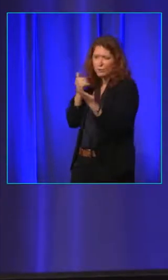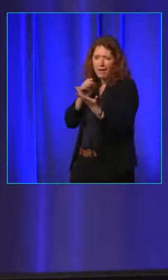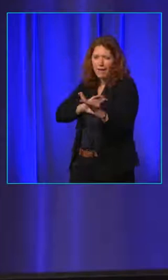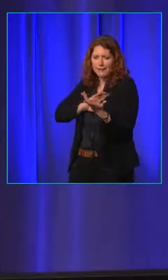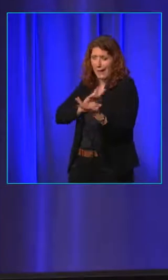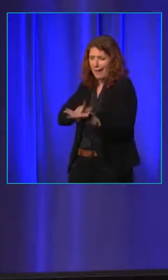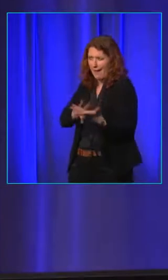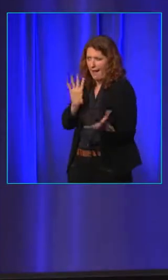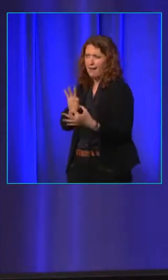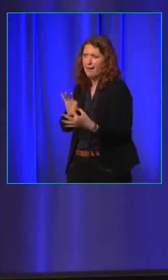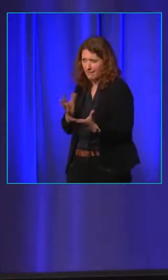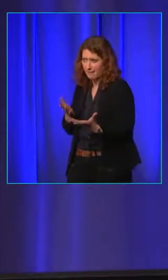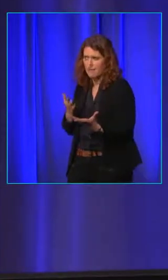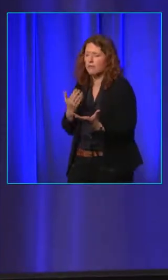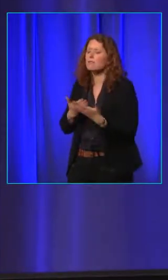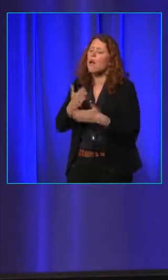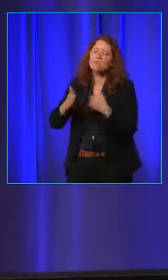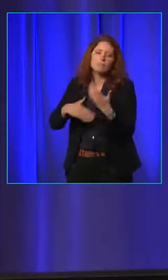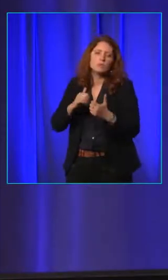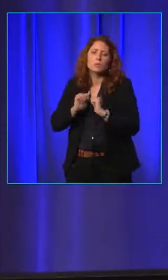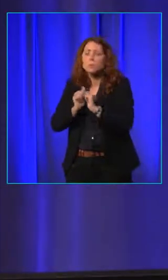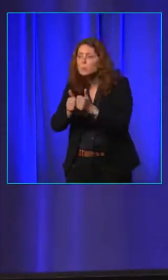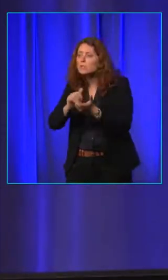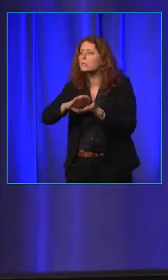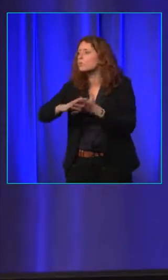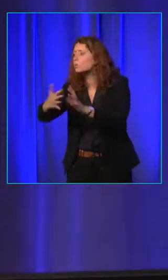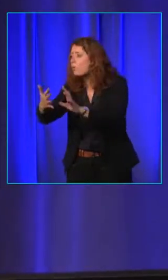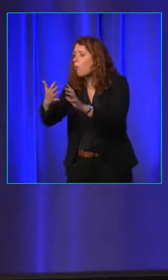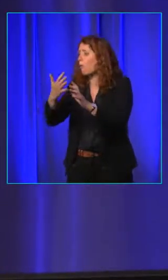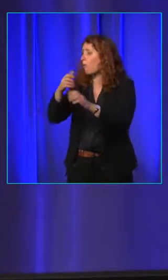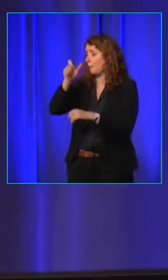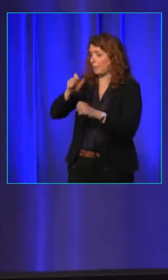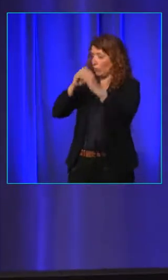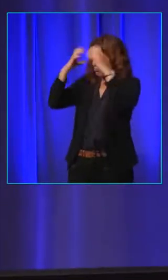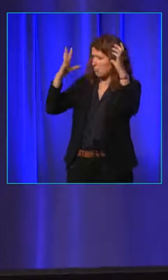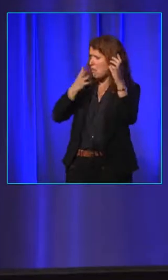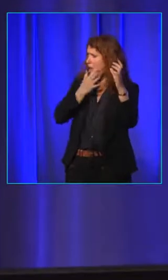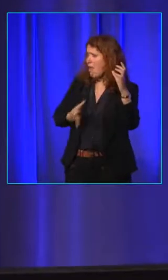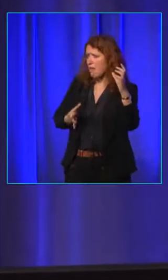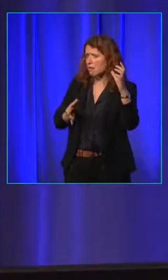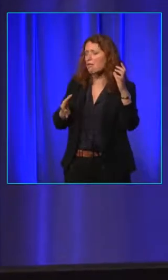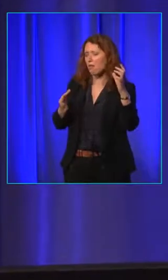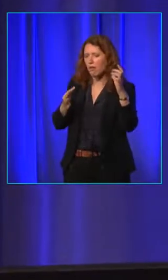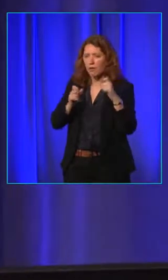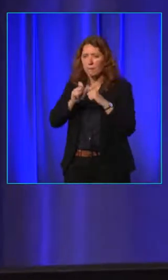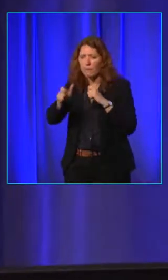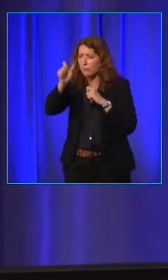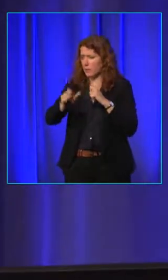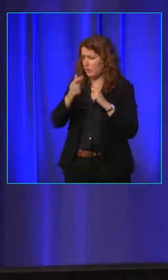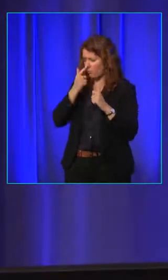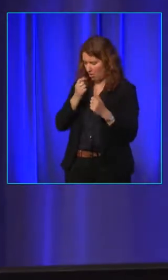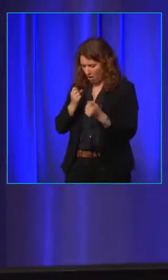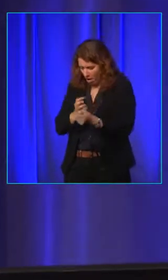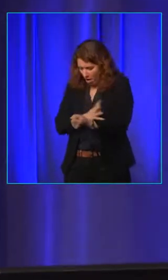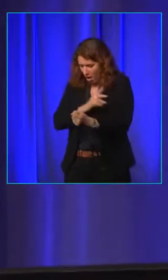Et après, ça évolue. Plus il maîtrise la technique d'imagerie, plus il ressent de choses, plus il